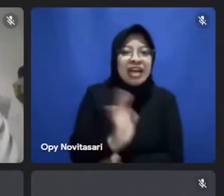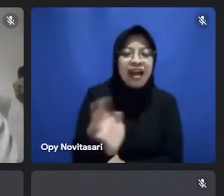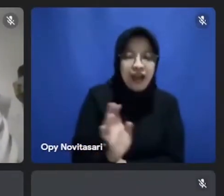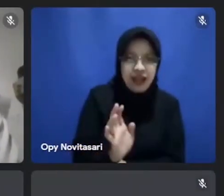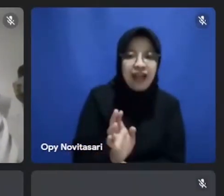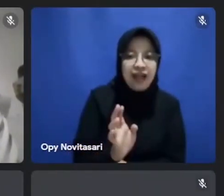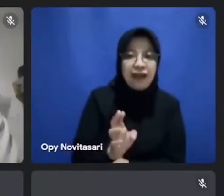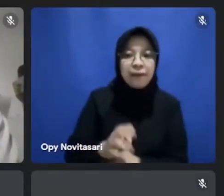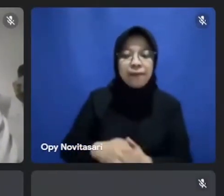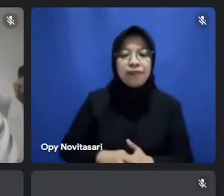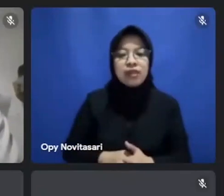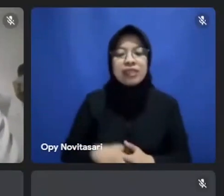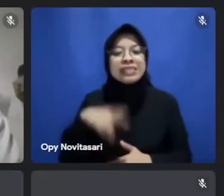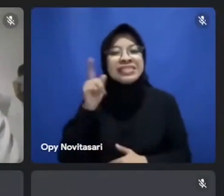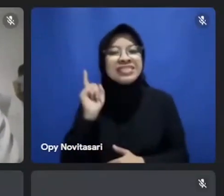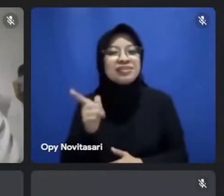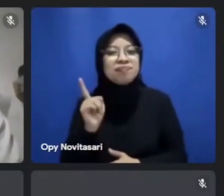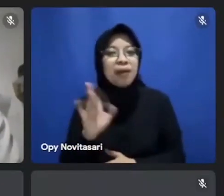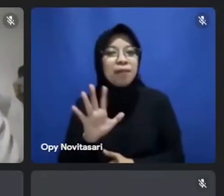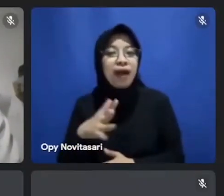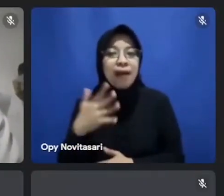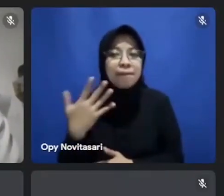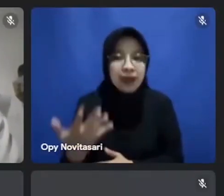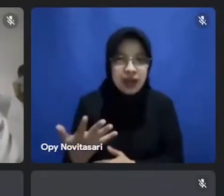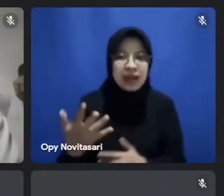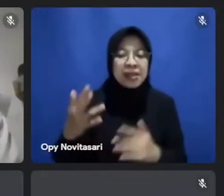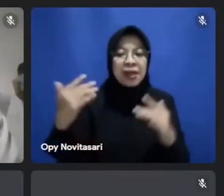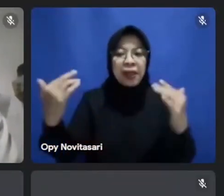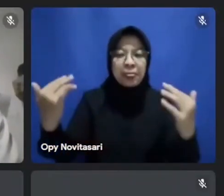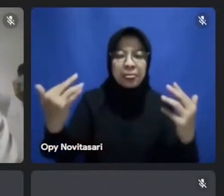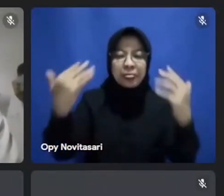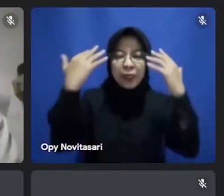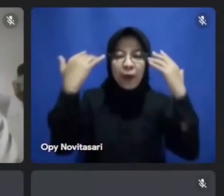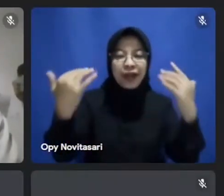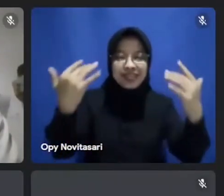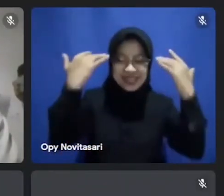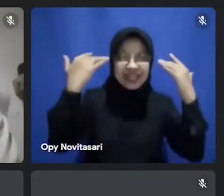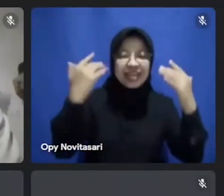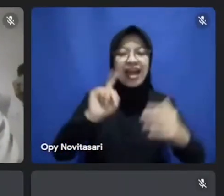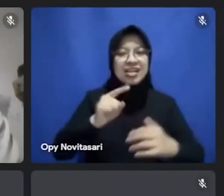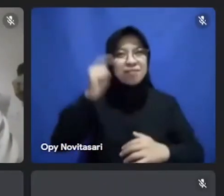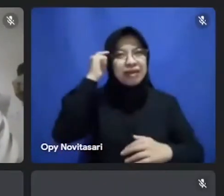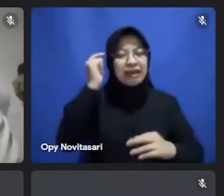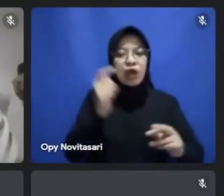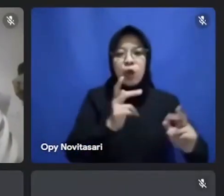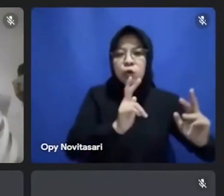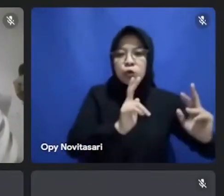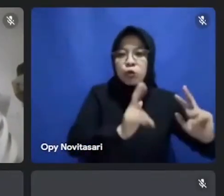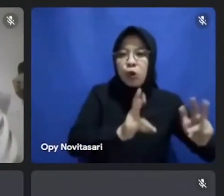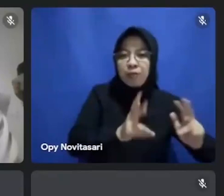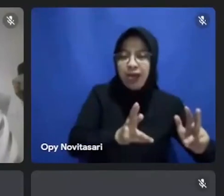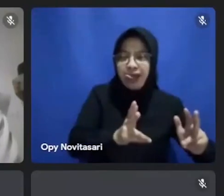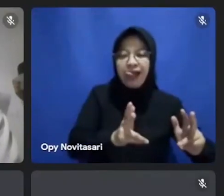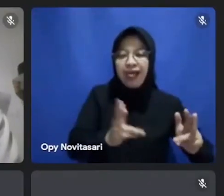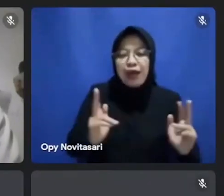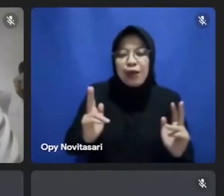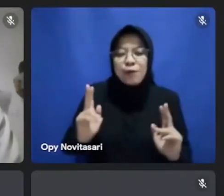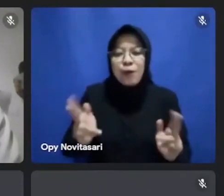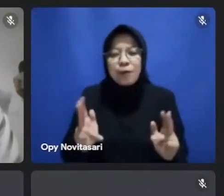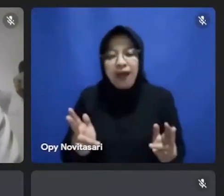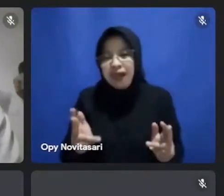saja karena gagasan Normal itu salah satunya